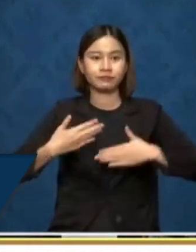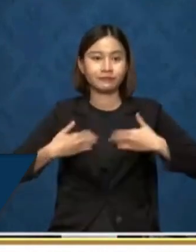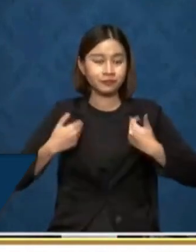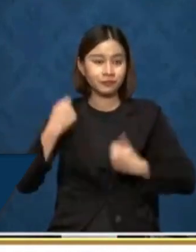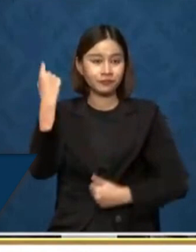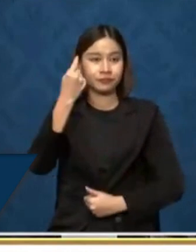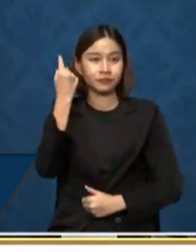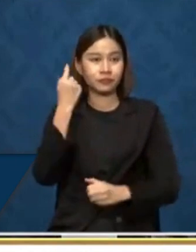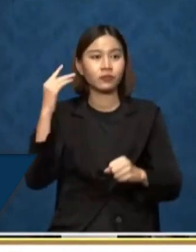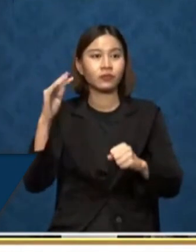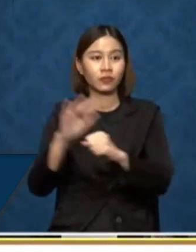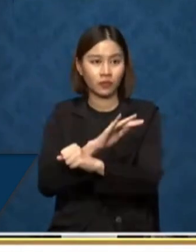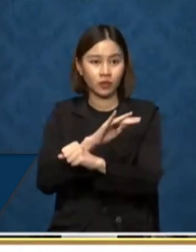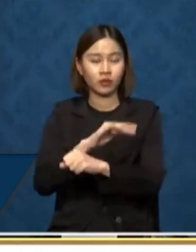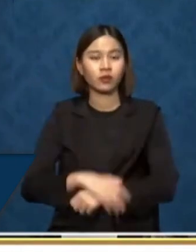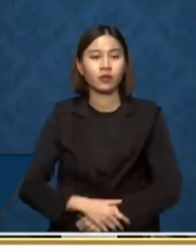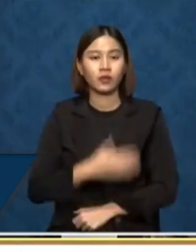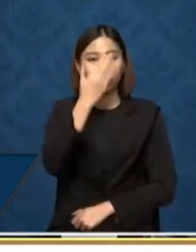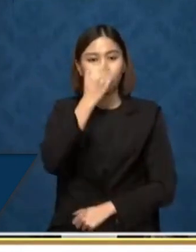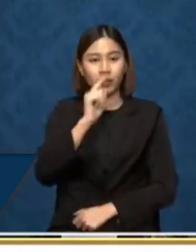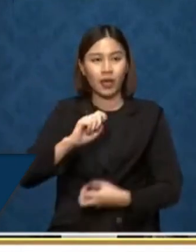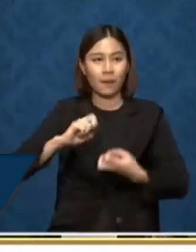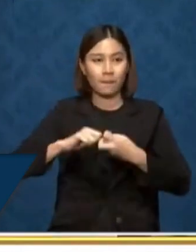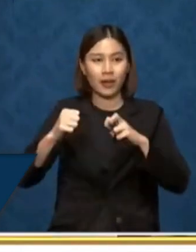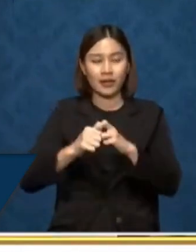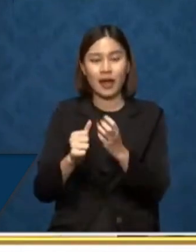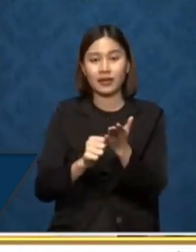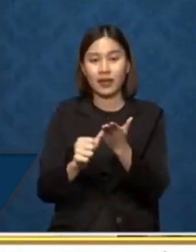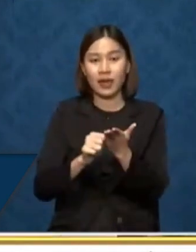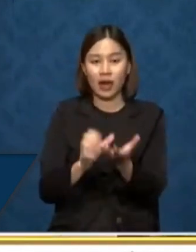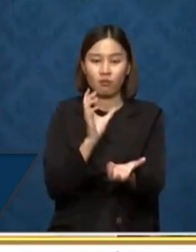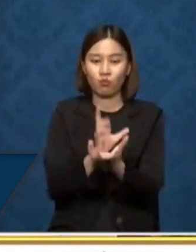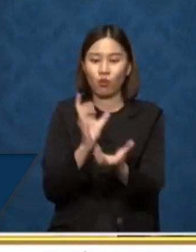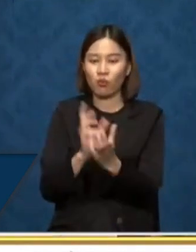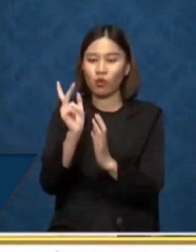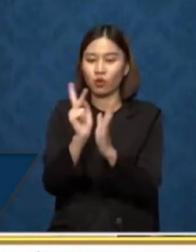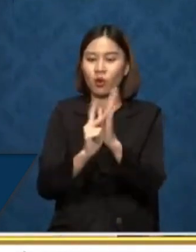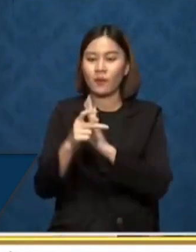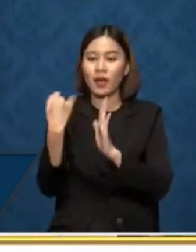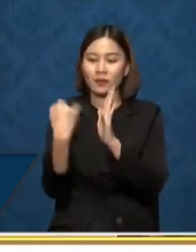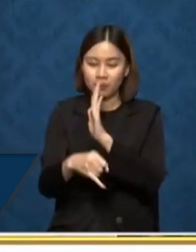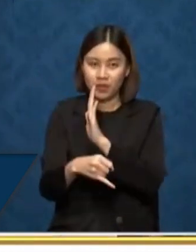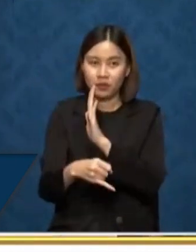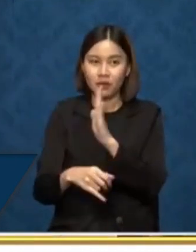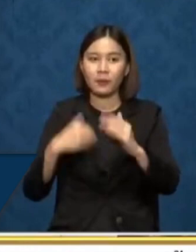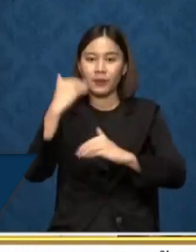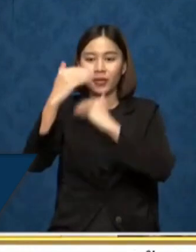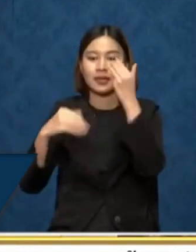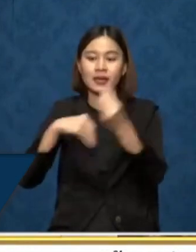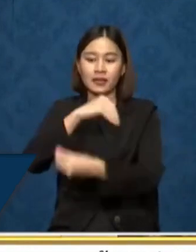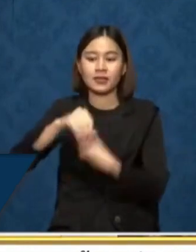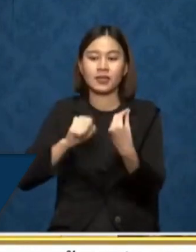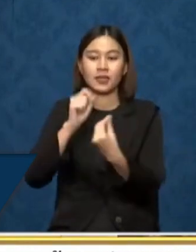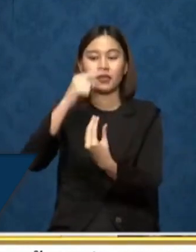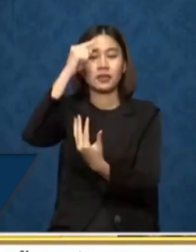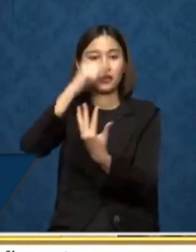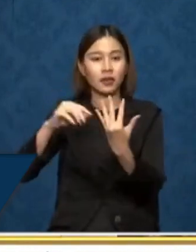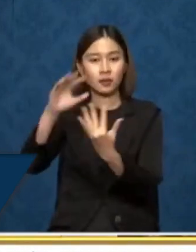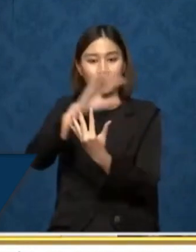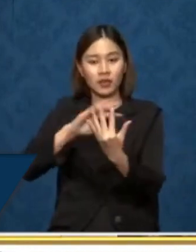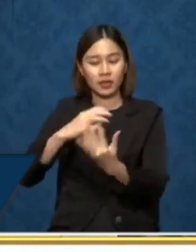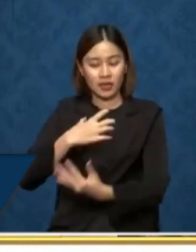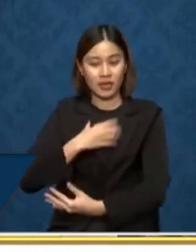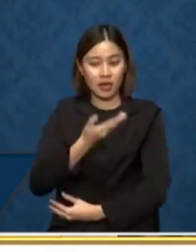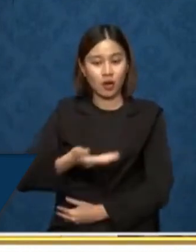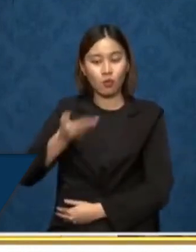รเพื่อแก้ไขปัญหาบ่อนการพนันที่ผิดกฎหมายและเพื่อประโยชน์ด้านเศรษฐกิจของประเทศครับเริ่มแรกนะครับผมอยากจะมาทำ